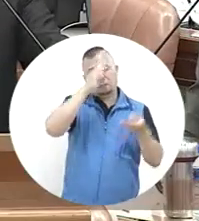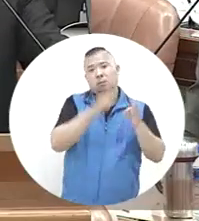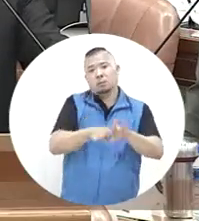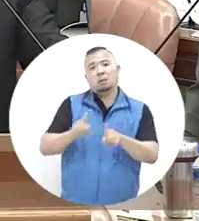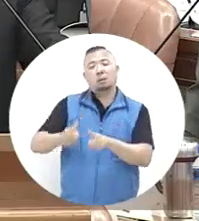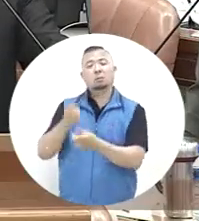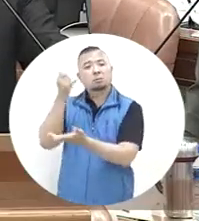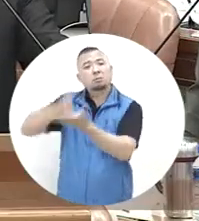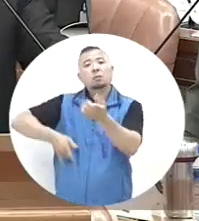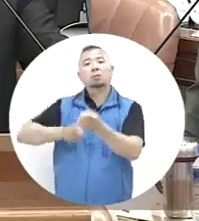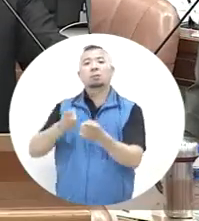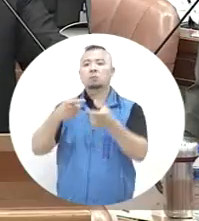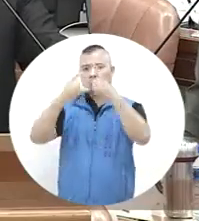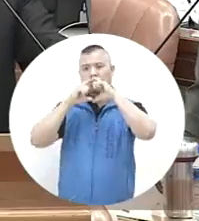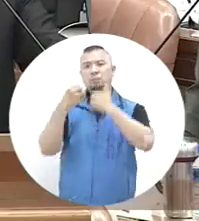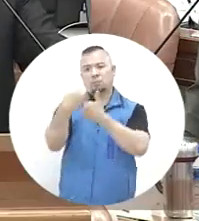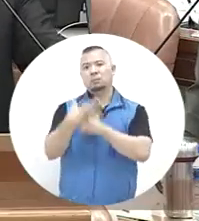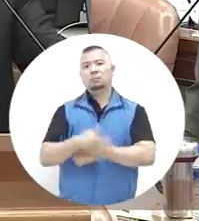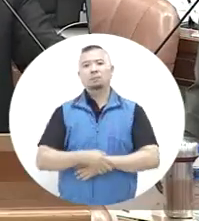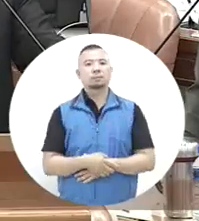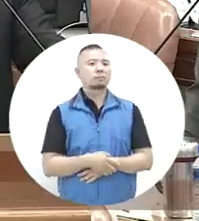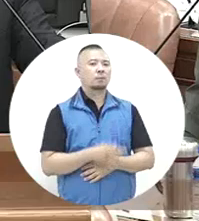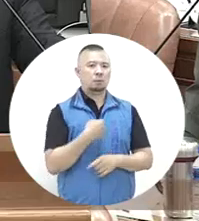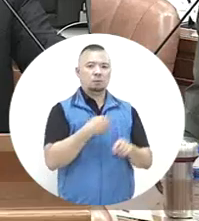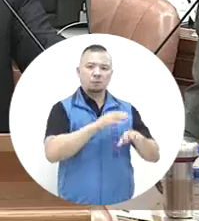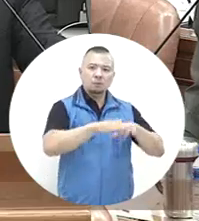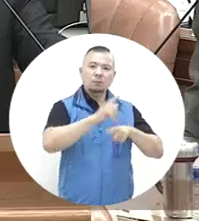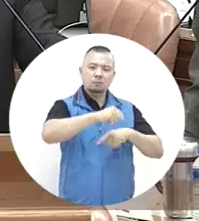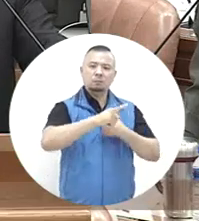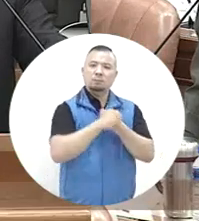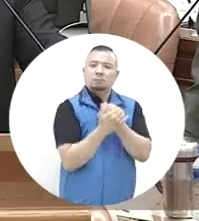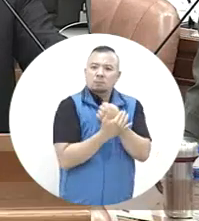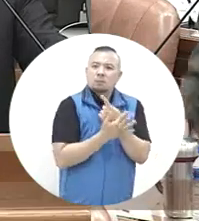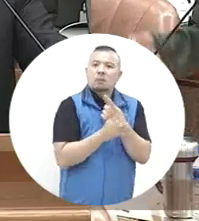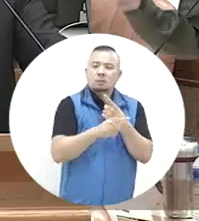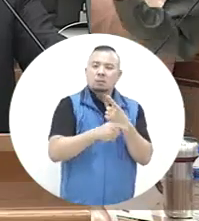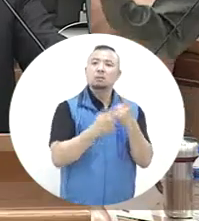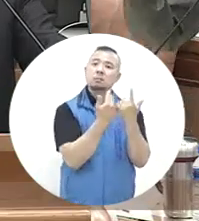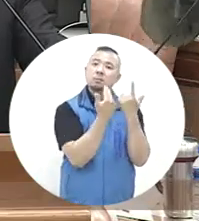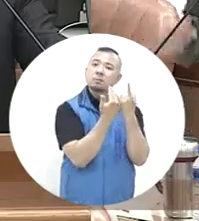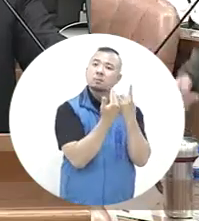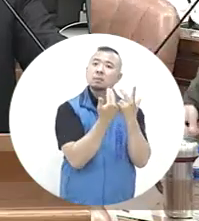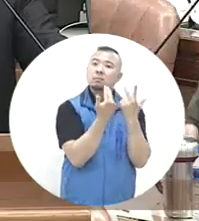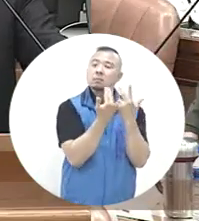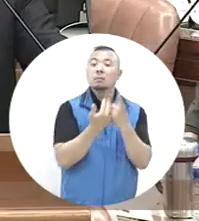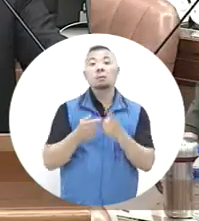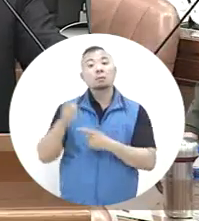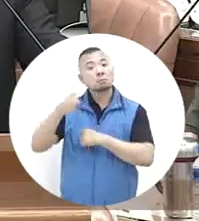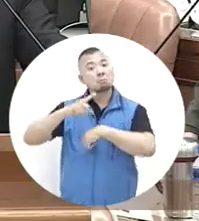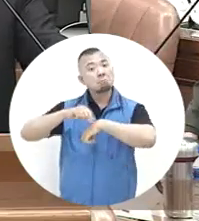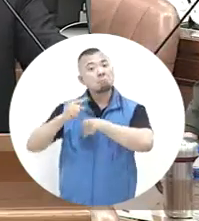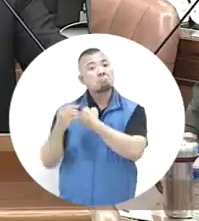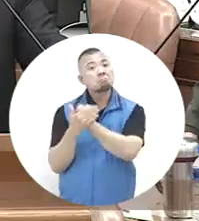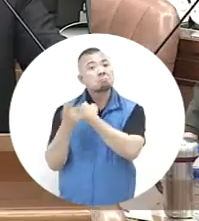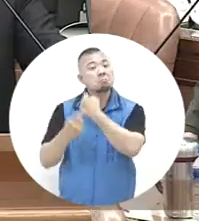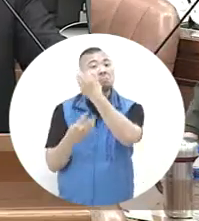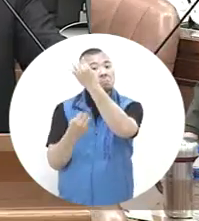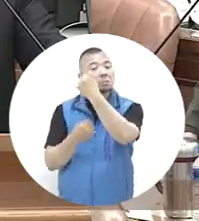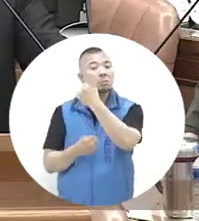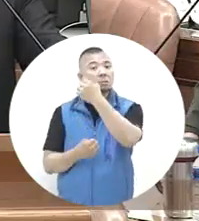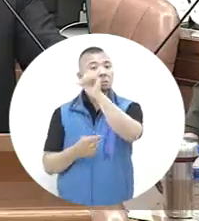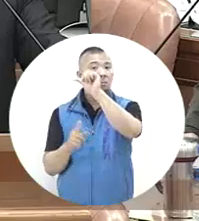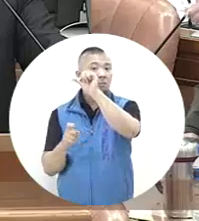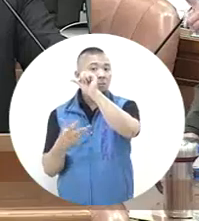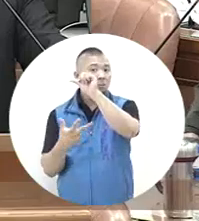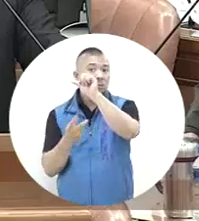好？ 我会把握我的时间，努力为新北市做事。 你要把握到什么时候？把握到17号，是吗？